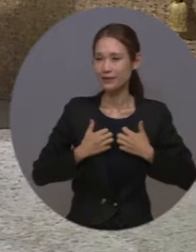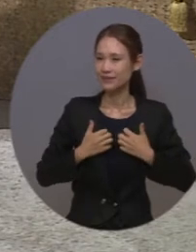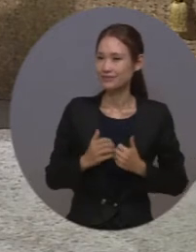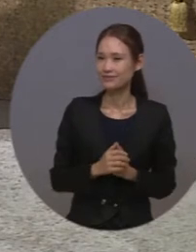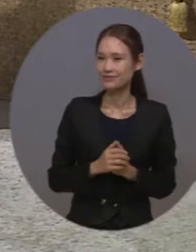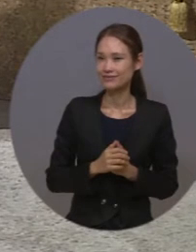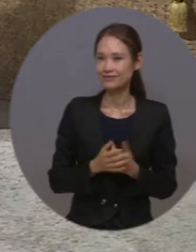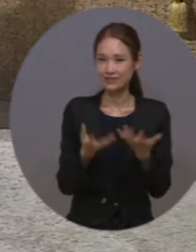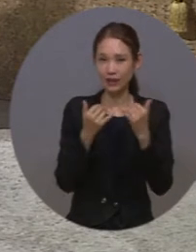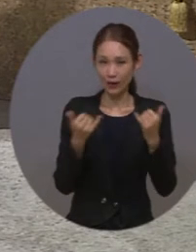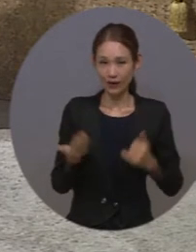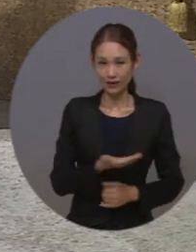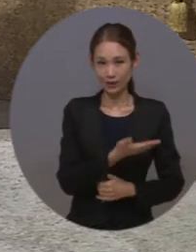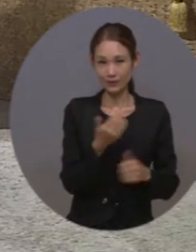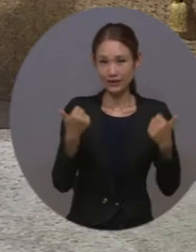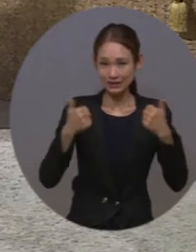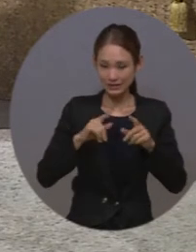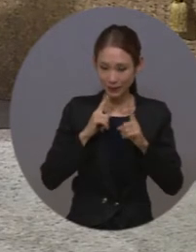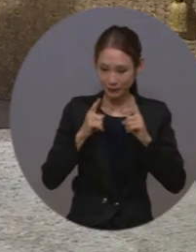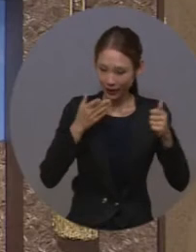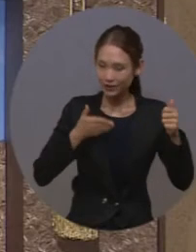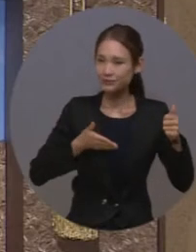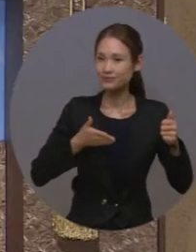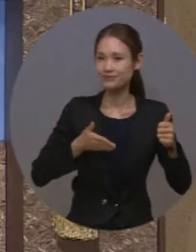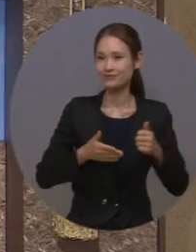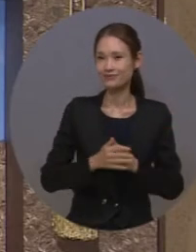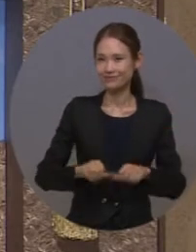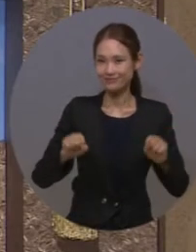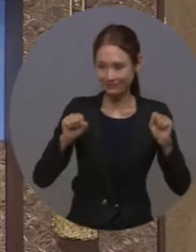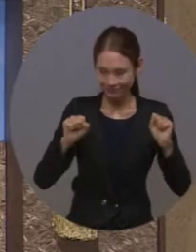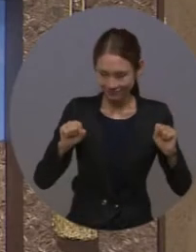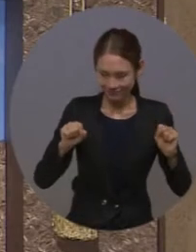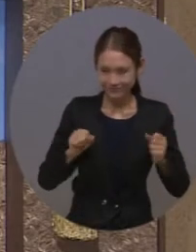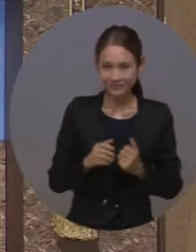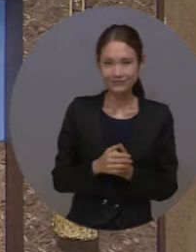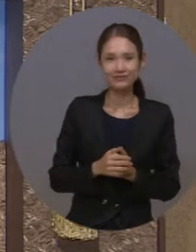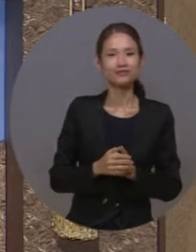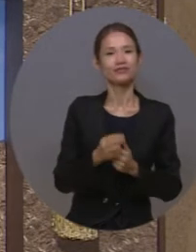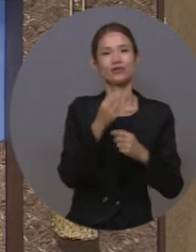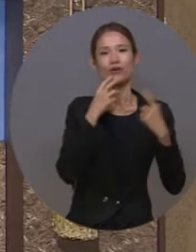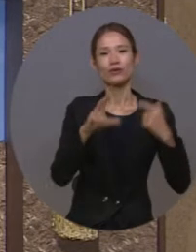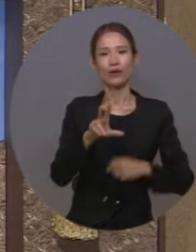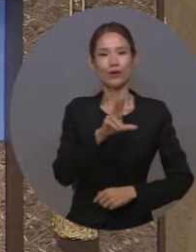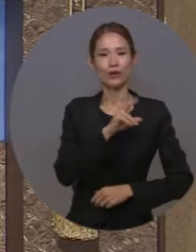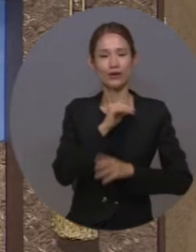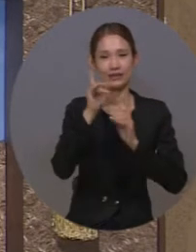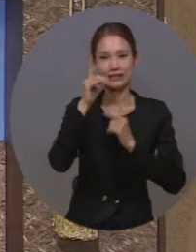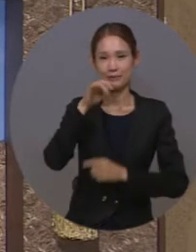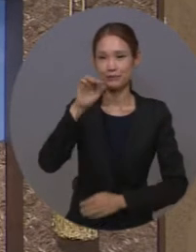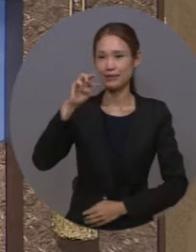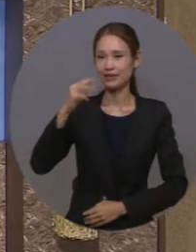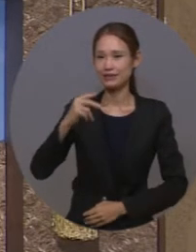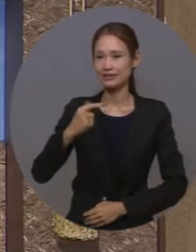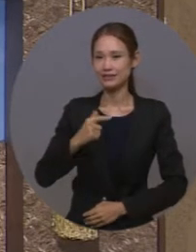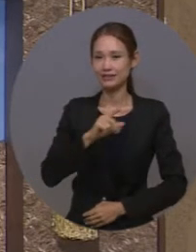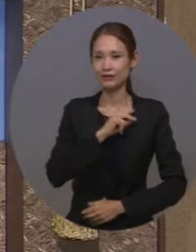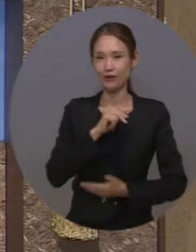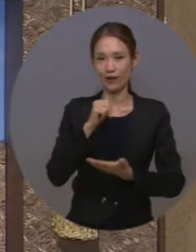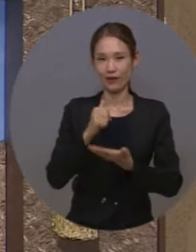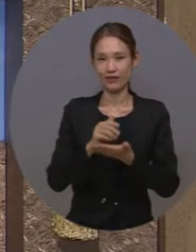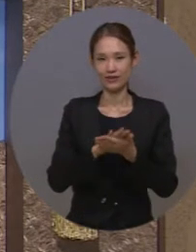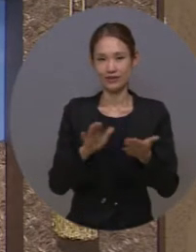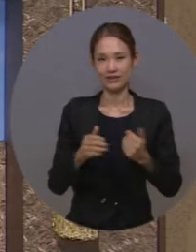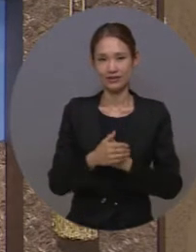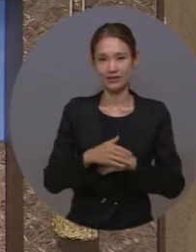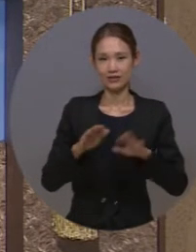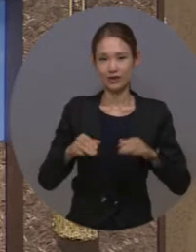예, 먼저 시청자분들께 인사 한 말씀 해주시죠. 네, 안녕하세요. 경기도 의원 이필근 도의원입니다. 저는 수원